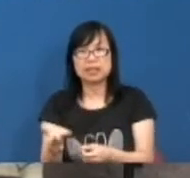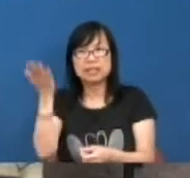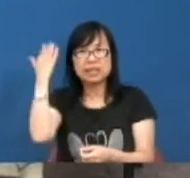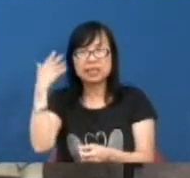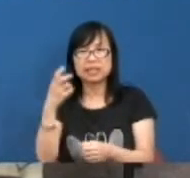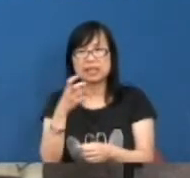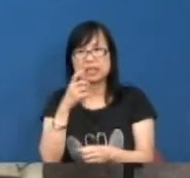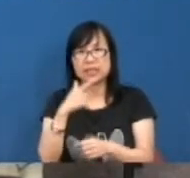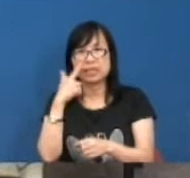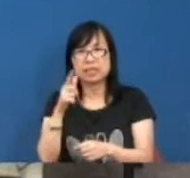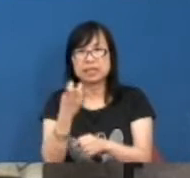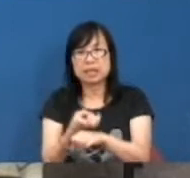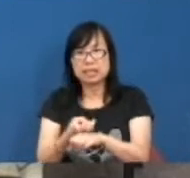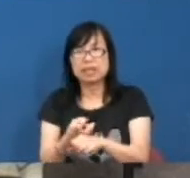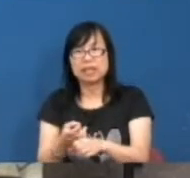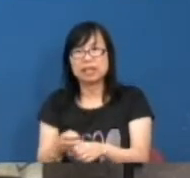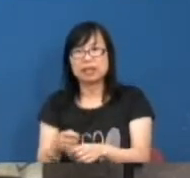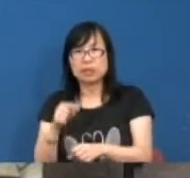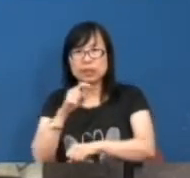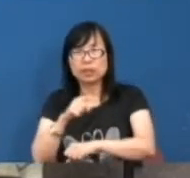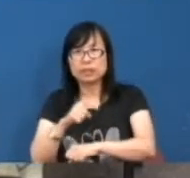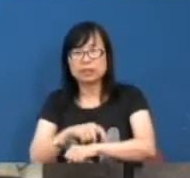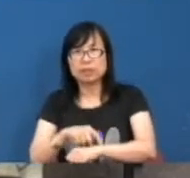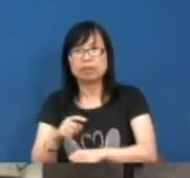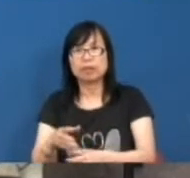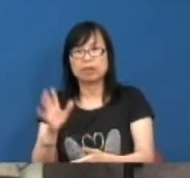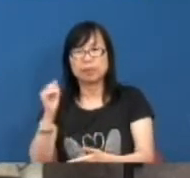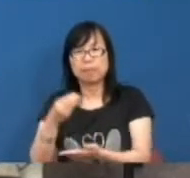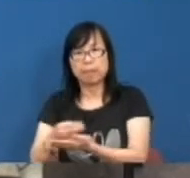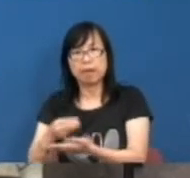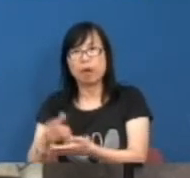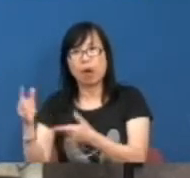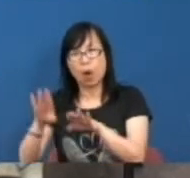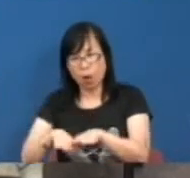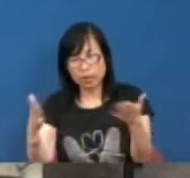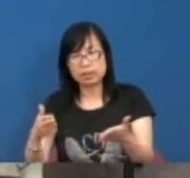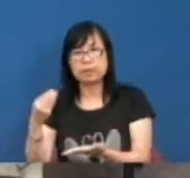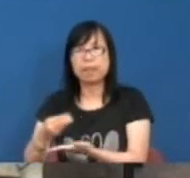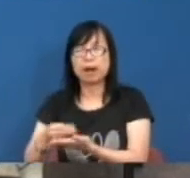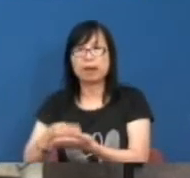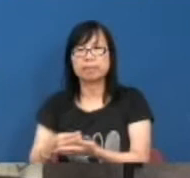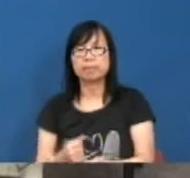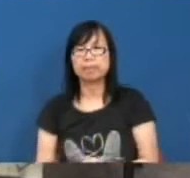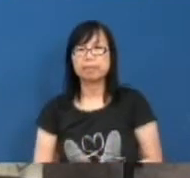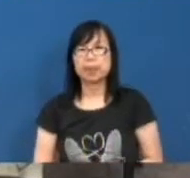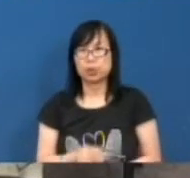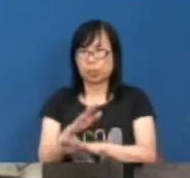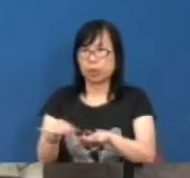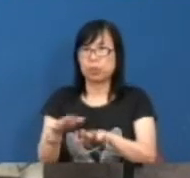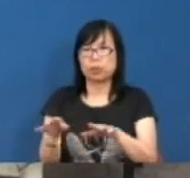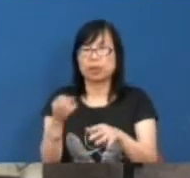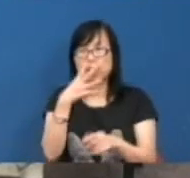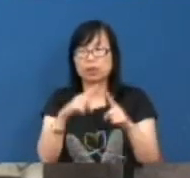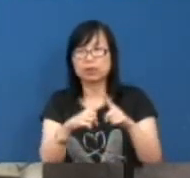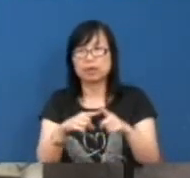海船帽。唔好講到咁誇張，即係可能一棟普通幾百萬嘅樓。咁如果真係我哋一般市民，如果純